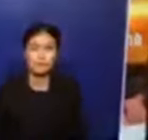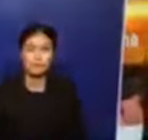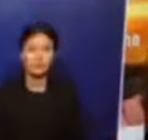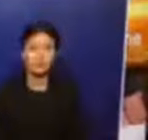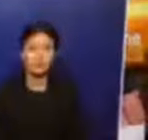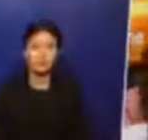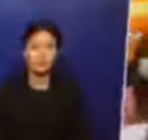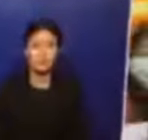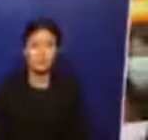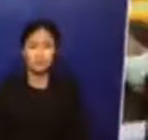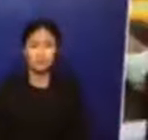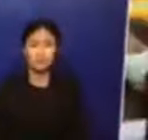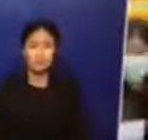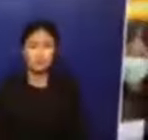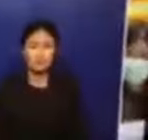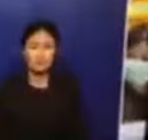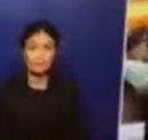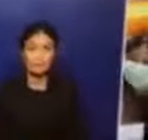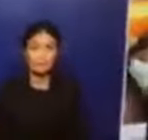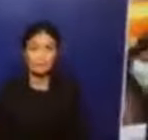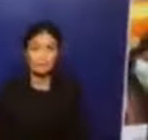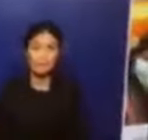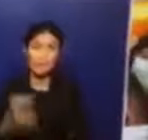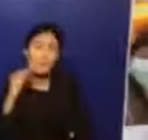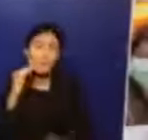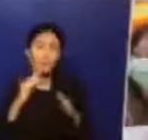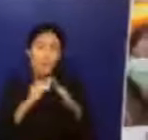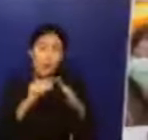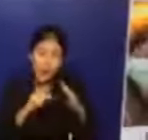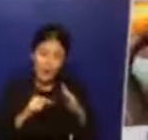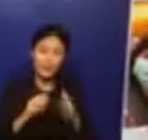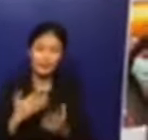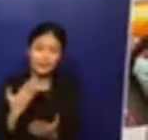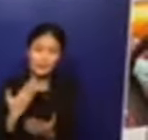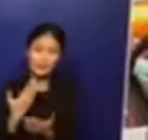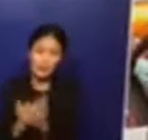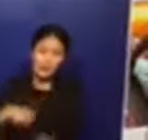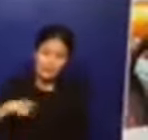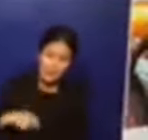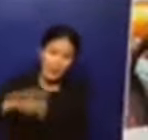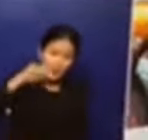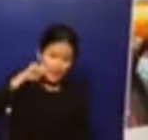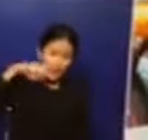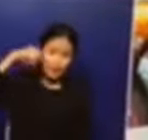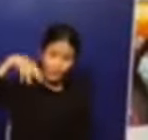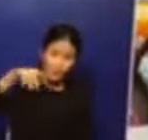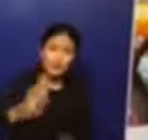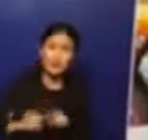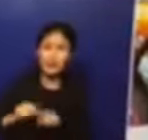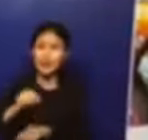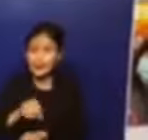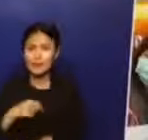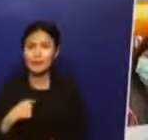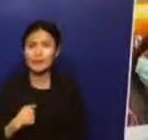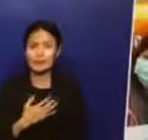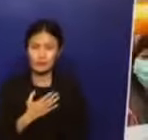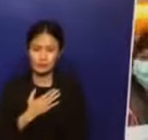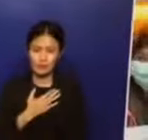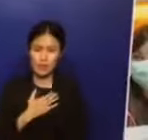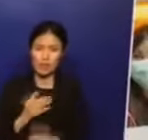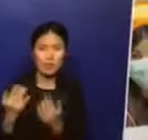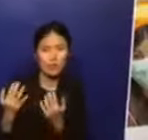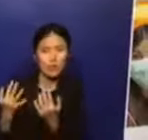ท่านประธานคะในเรื่องปริศนาเกี่ยวกับบ้านแล้วก็ค่าใช้จ่ายต่างๆที่จะต้องโมโหลานนี้นะคะฉันจะต้องคอยนิดหนึ่งคอยให้เป็น